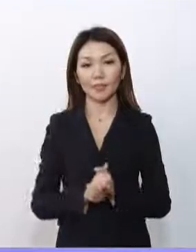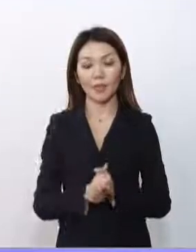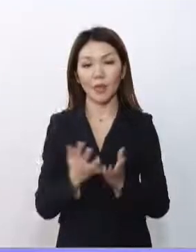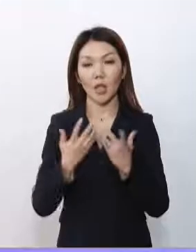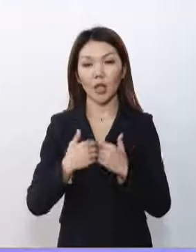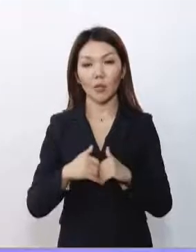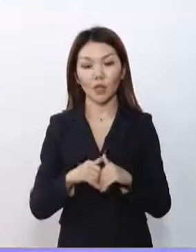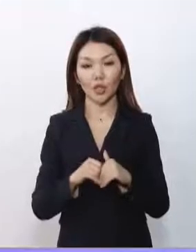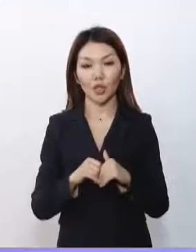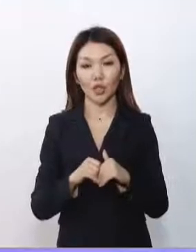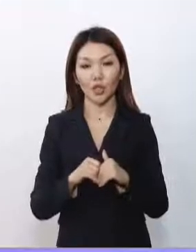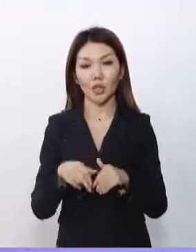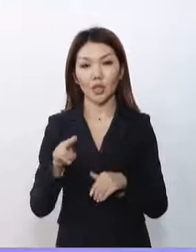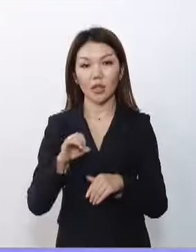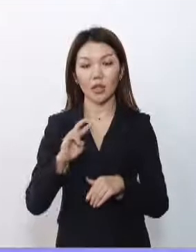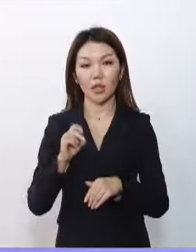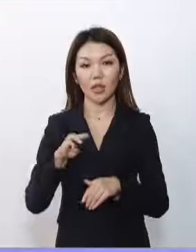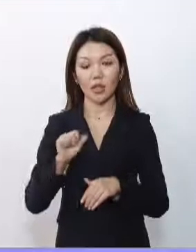арифметический диктант